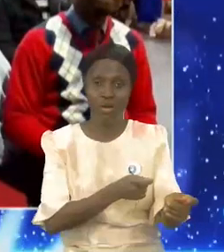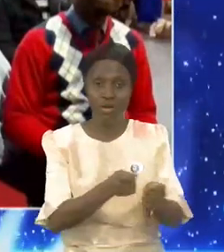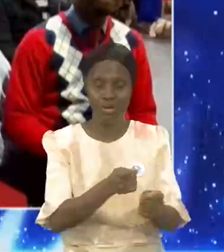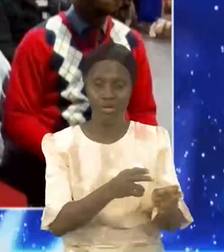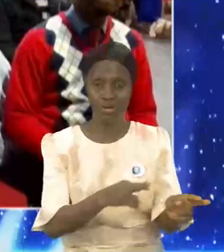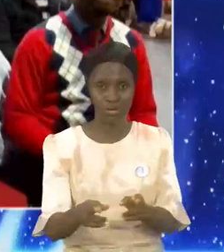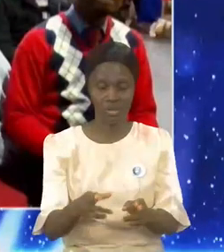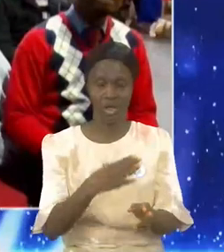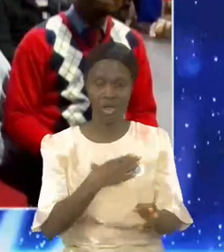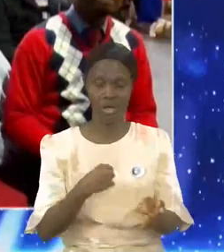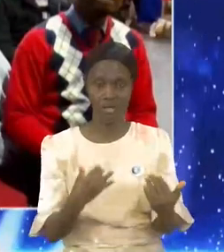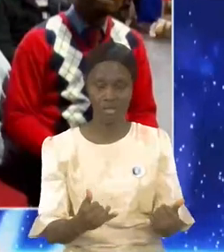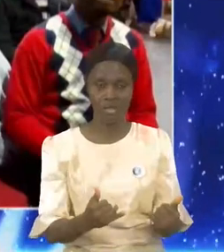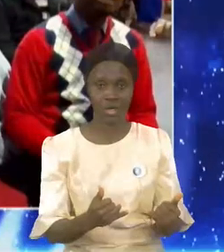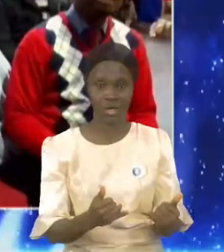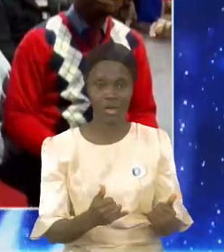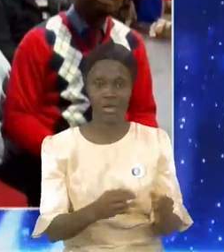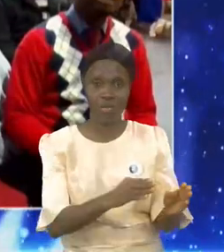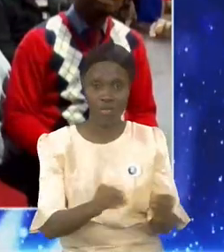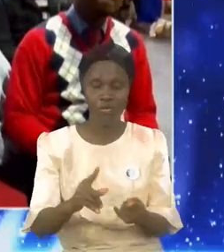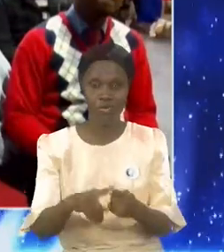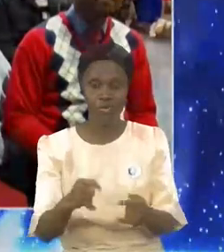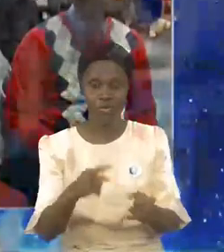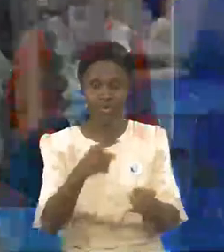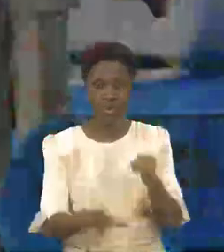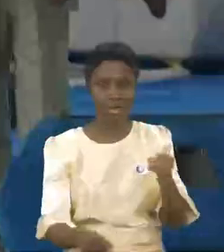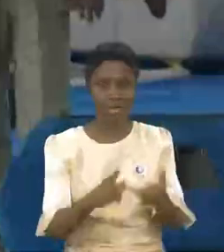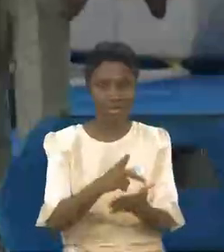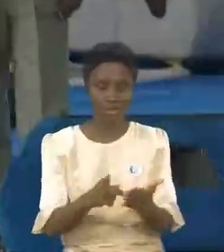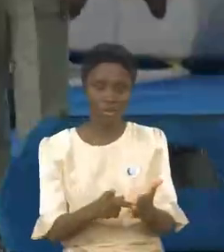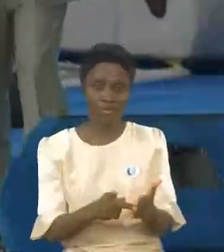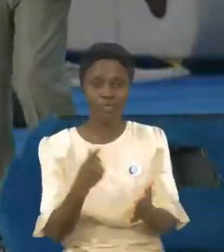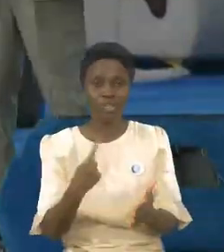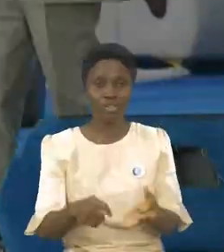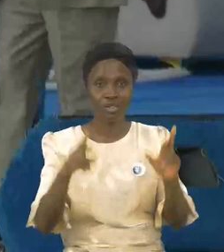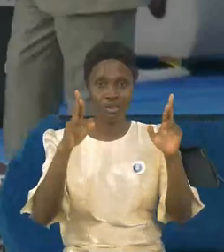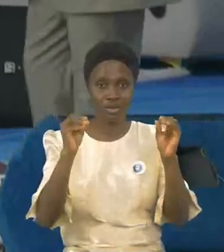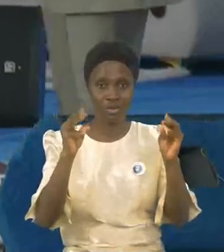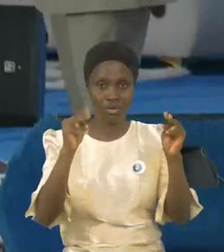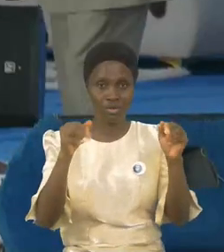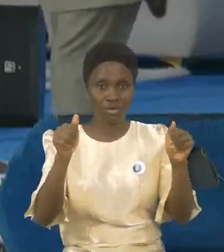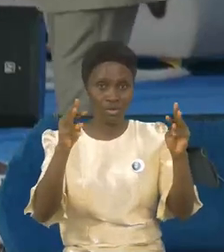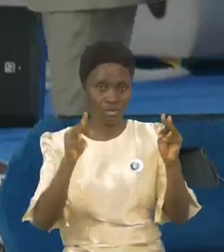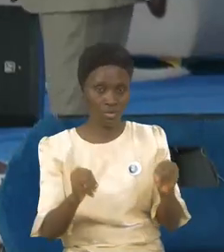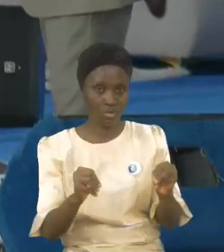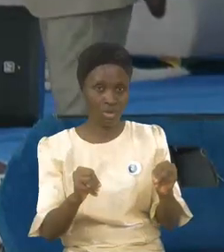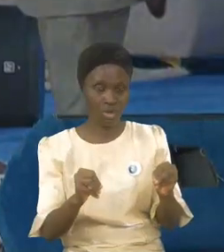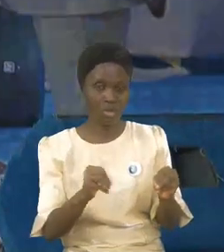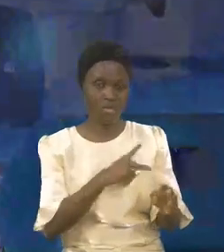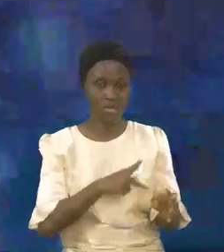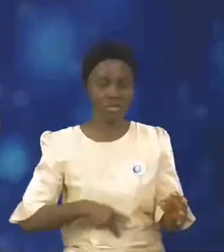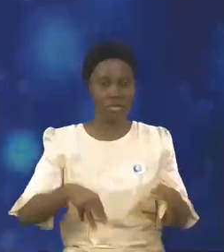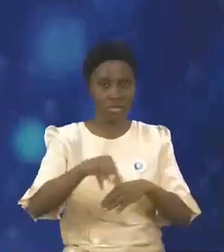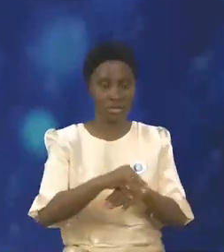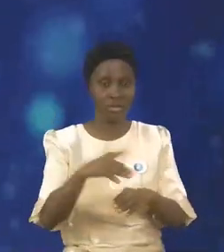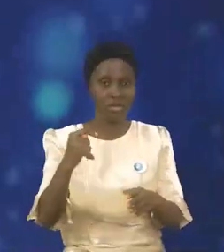d'entre eux ont déjà régné et nous allons aboutir à la dernière partie. La dernière